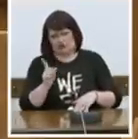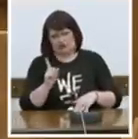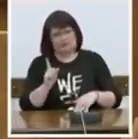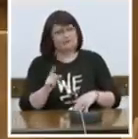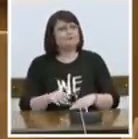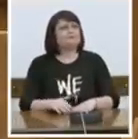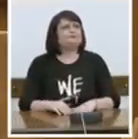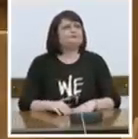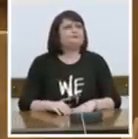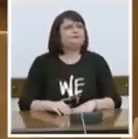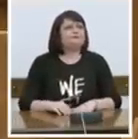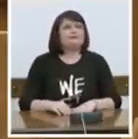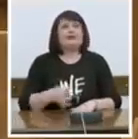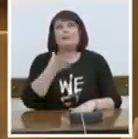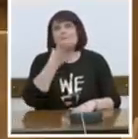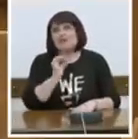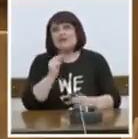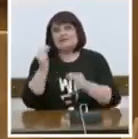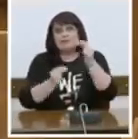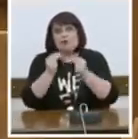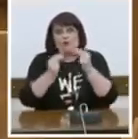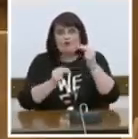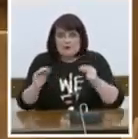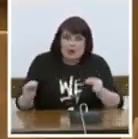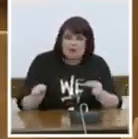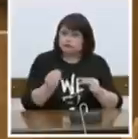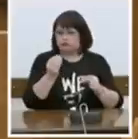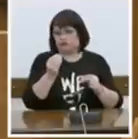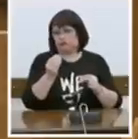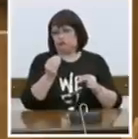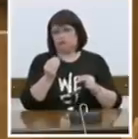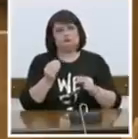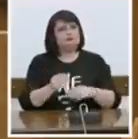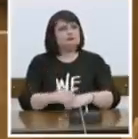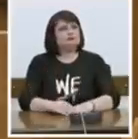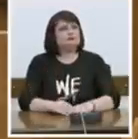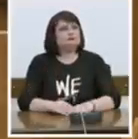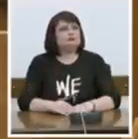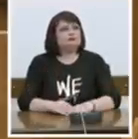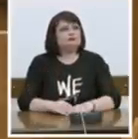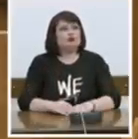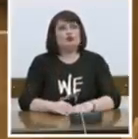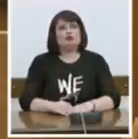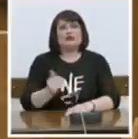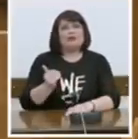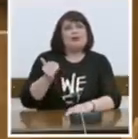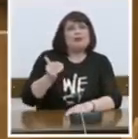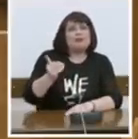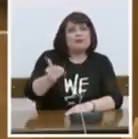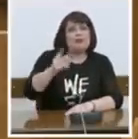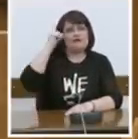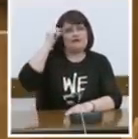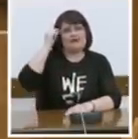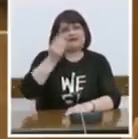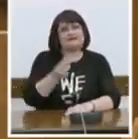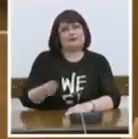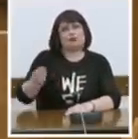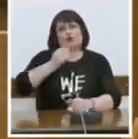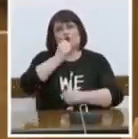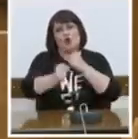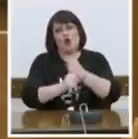να είναι το πρόβλημα της παράτασης της φοίτησης, το πραγματικό πρόβλημα της παιδείας. Ελάχιστη